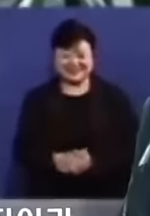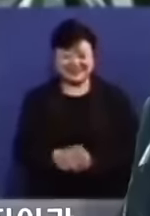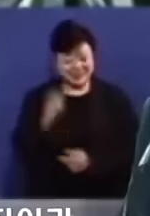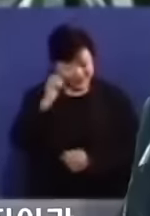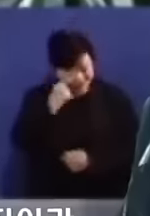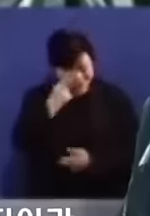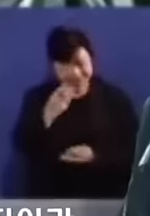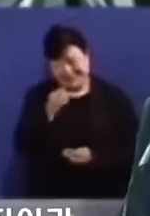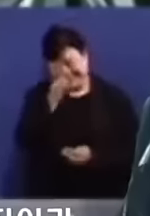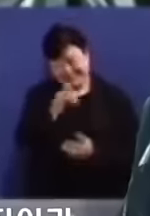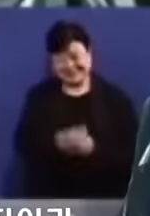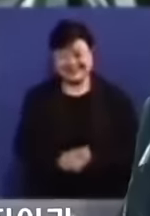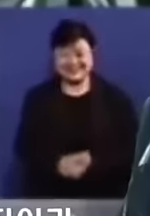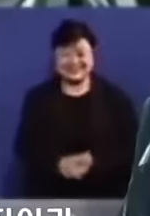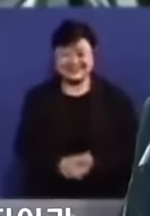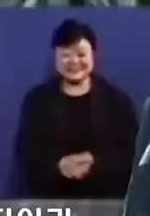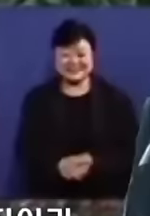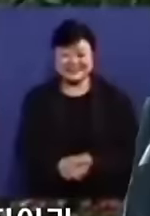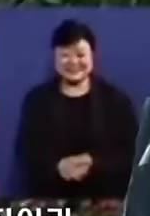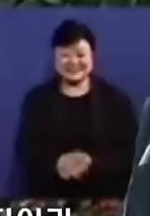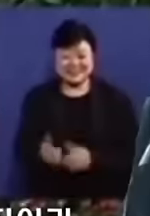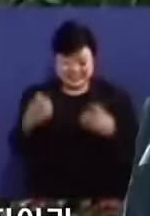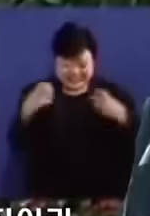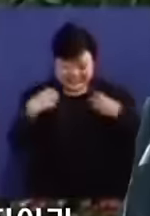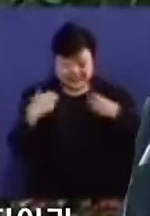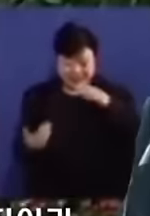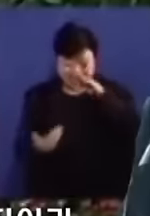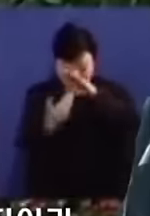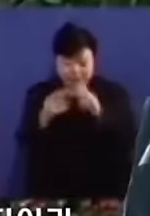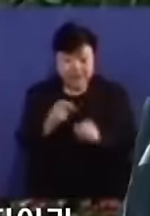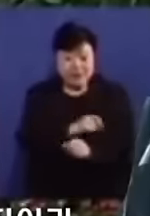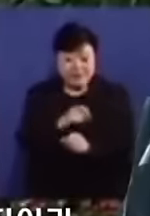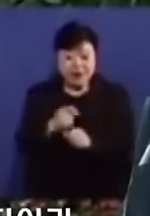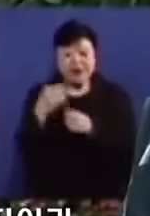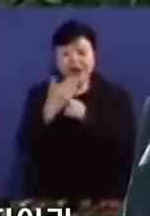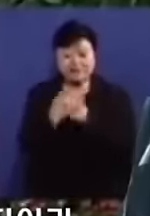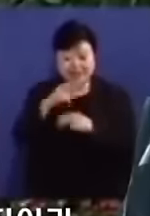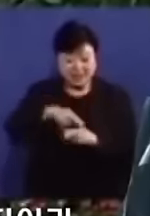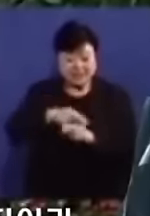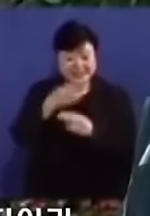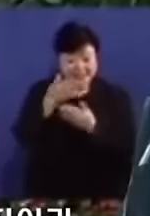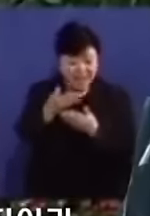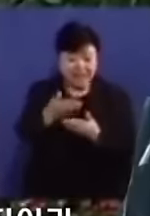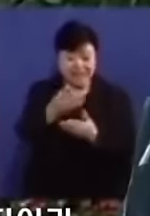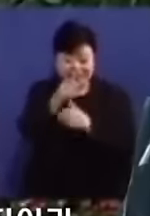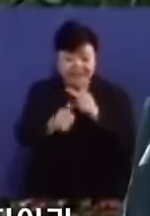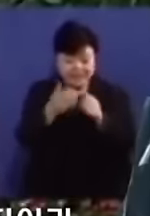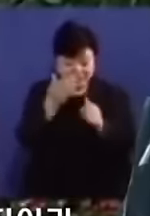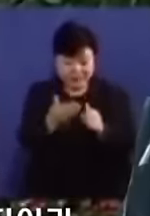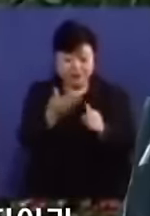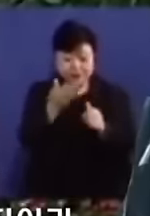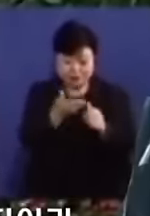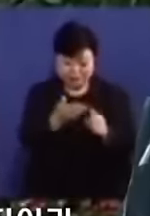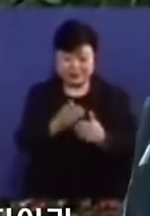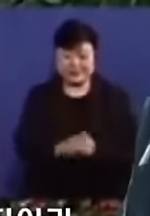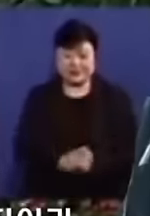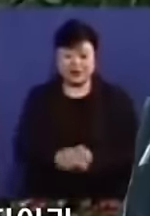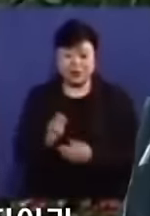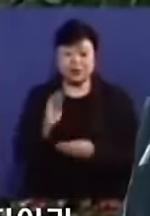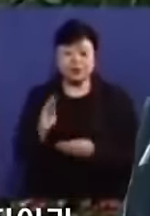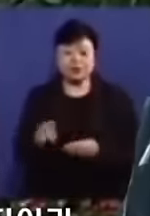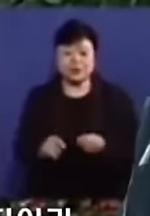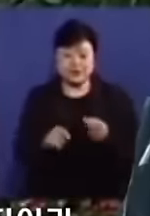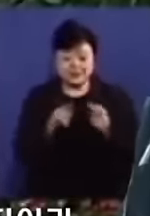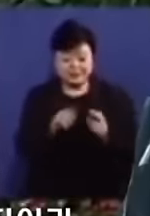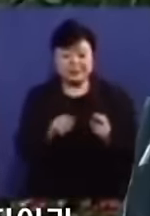어려운 일이 많습니다. 사명을 다하기 위하여 특별한 은혜와 은사를 하나님이 주신다는 것은 고린도후서